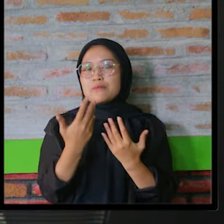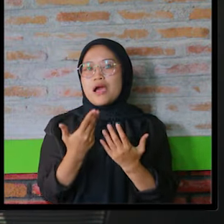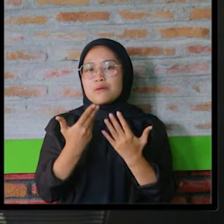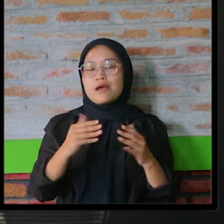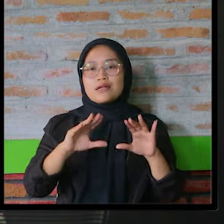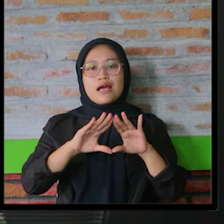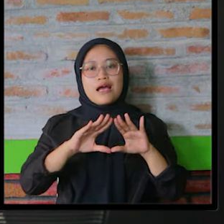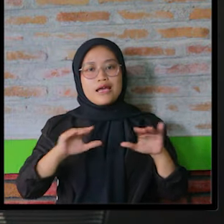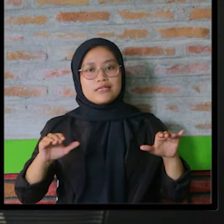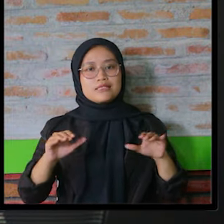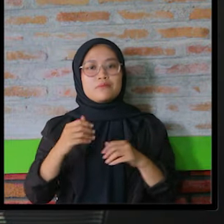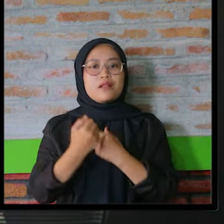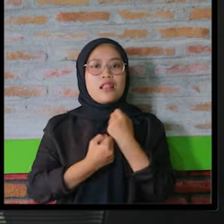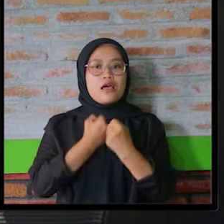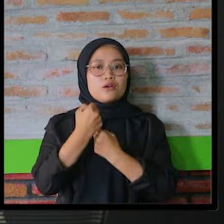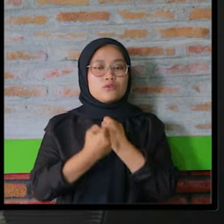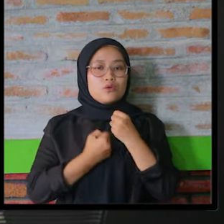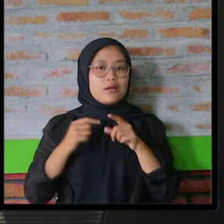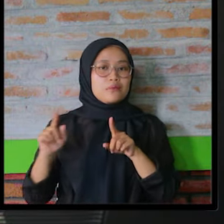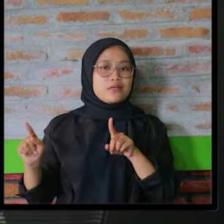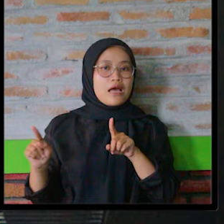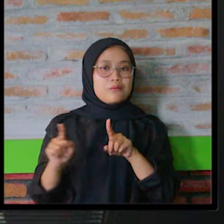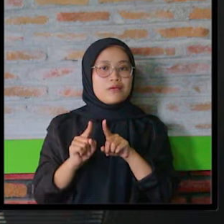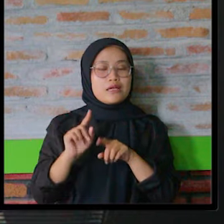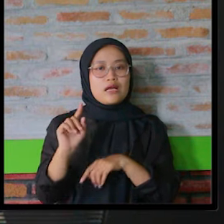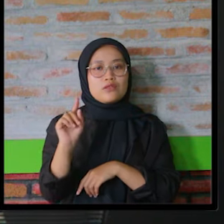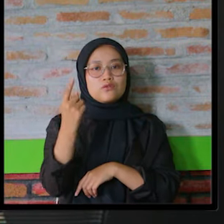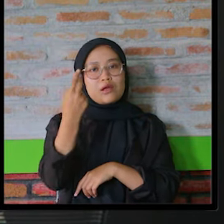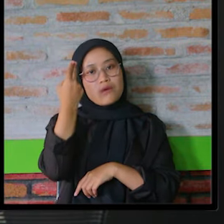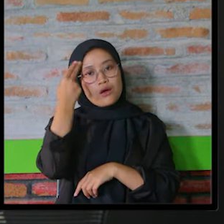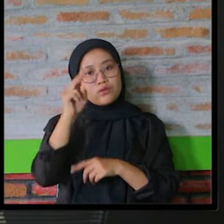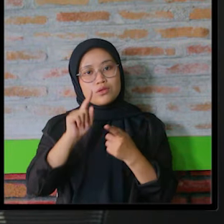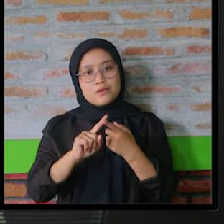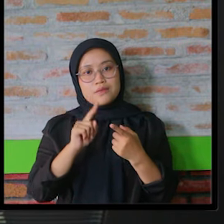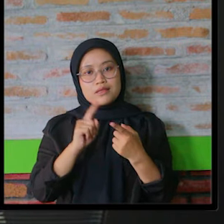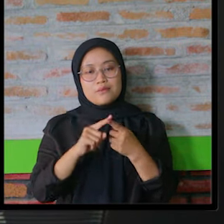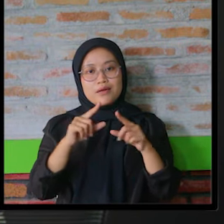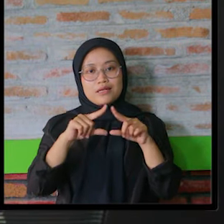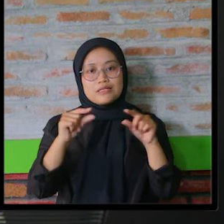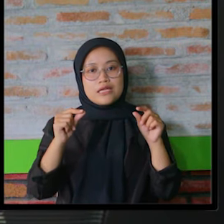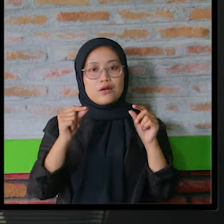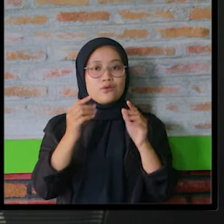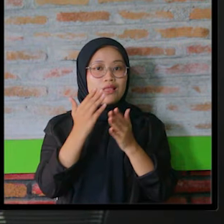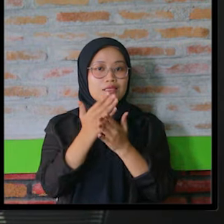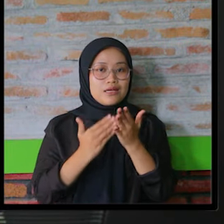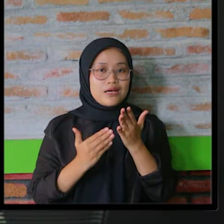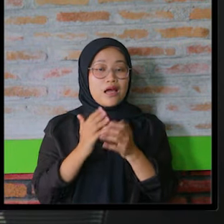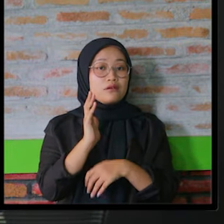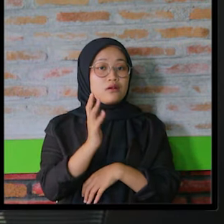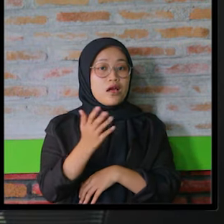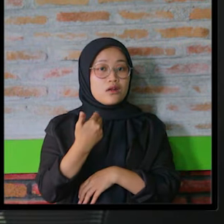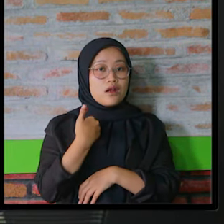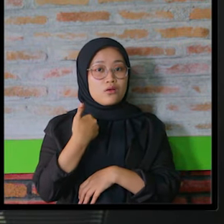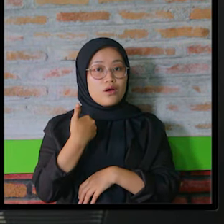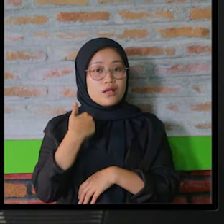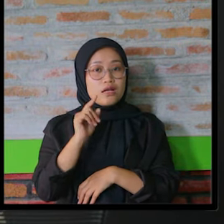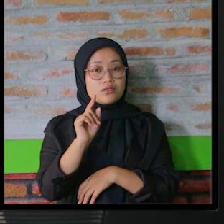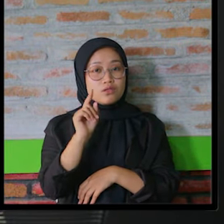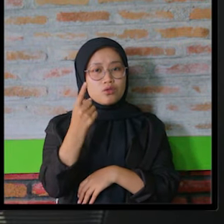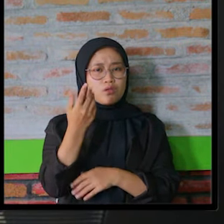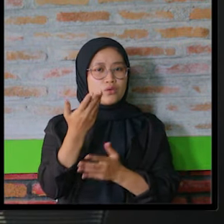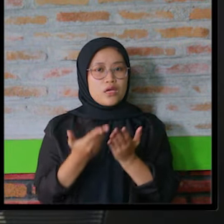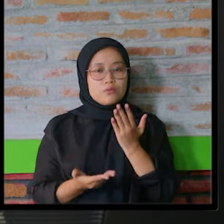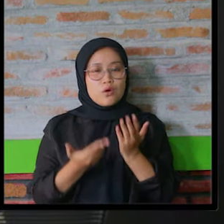Aisyah melakukan pendampingan dan juga terutama ini dari ee teman-teman yang di Jawa Tengah kalau ada